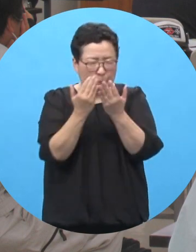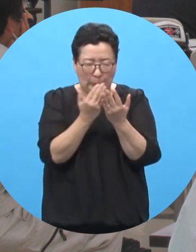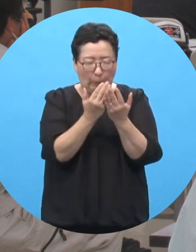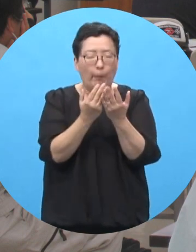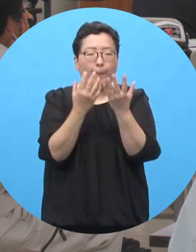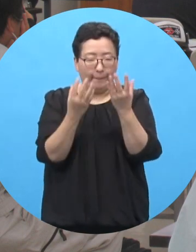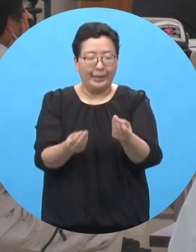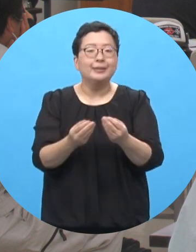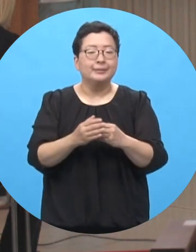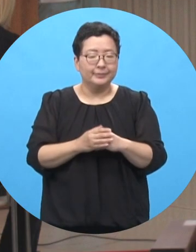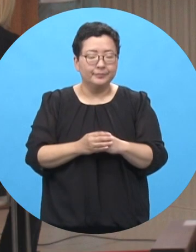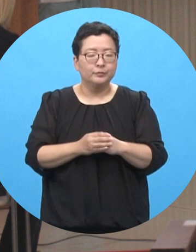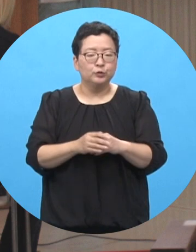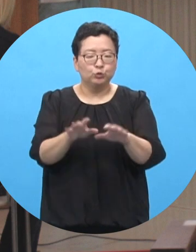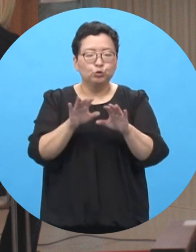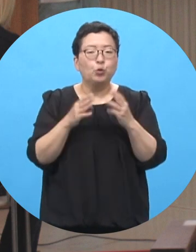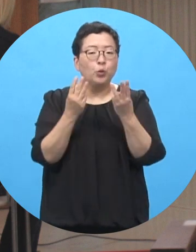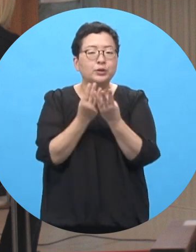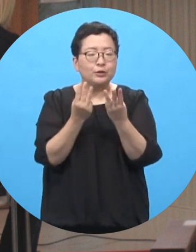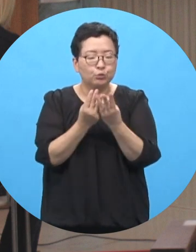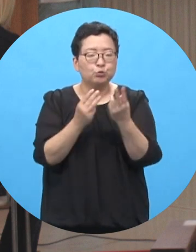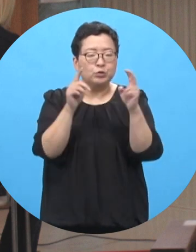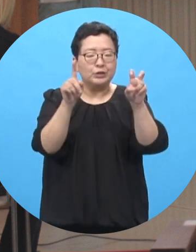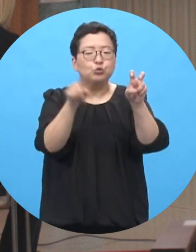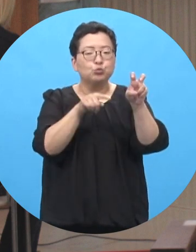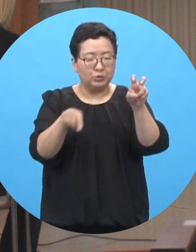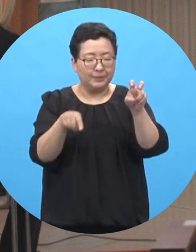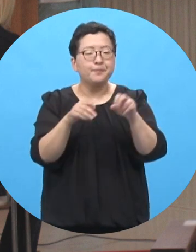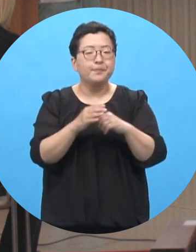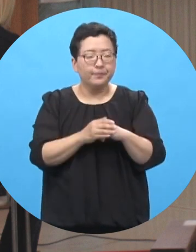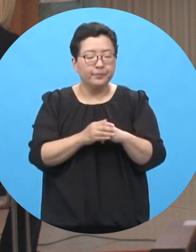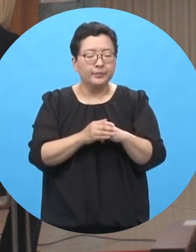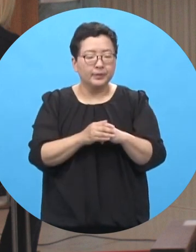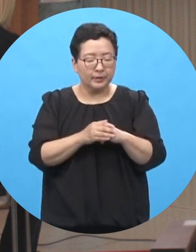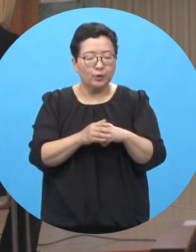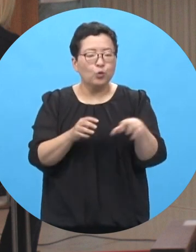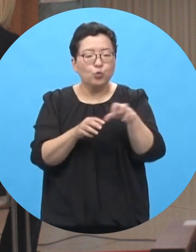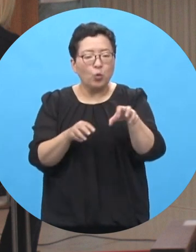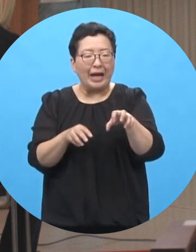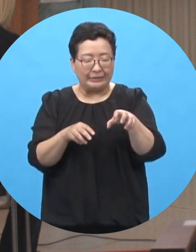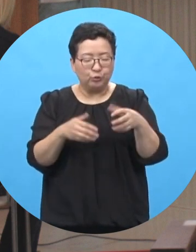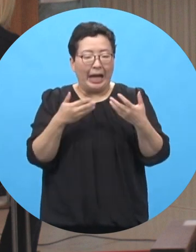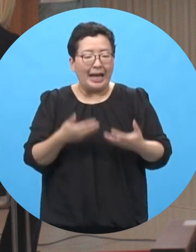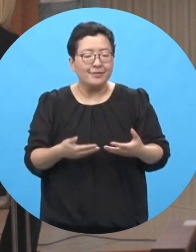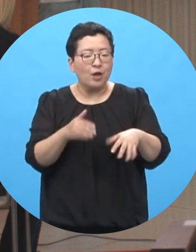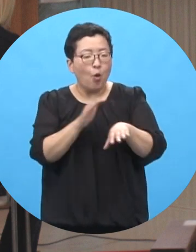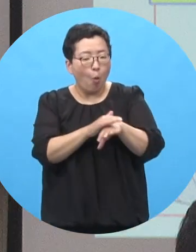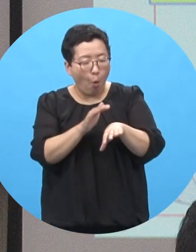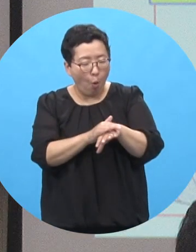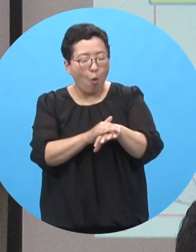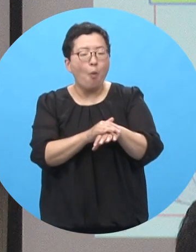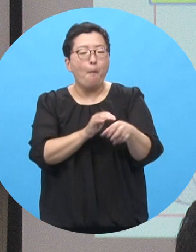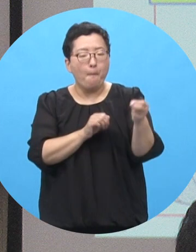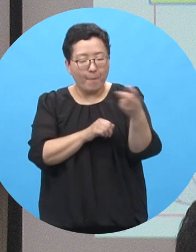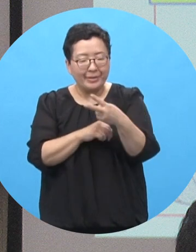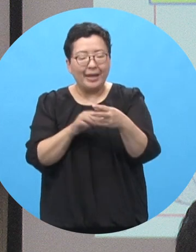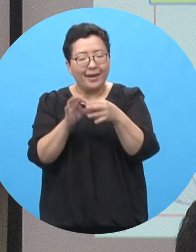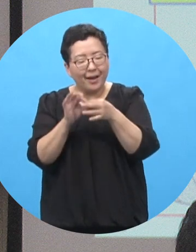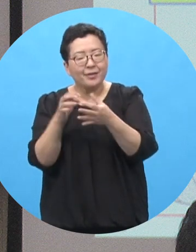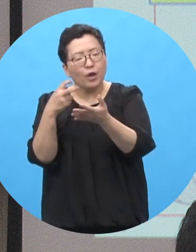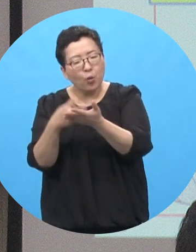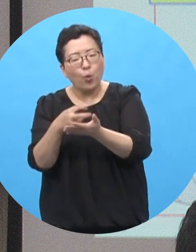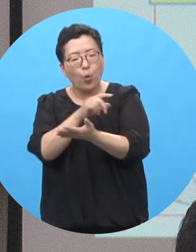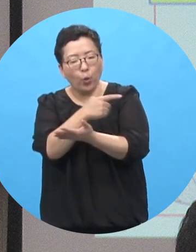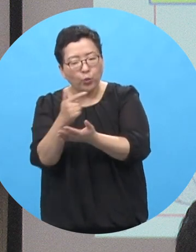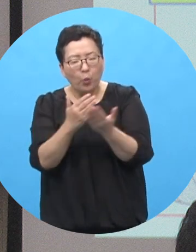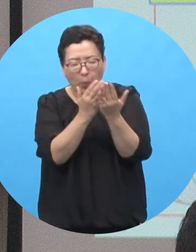。20人の受講者は建設機械を安全に運転する手順や関係法令などを学びました